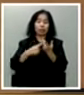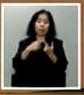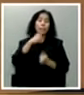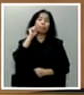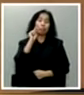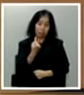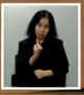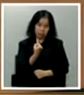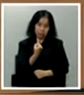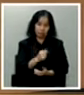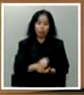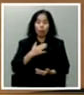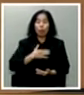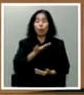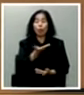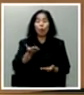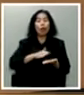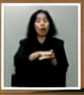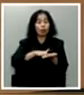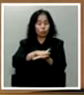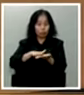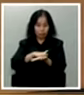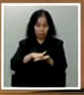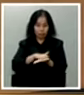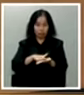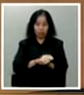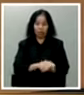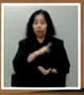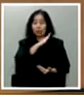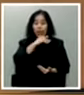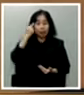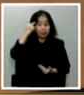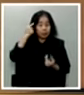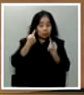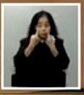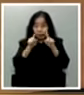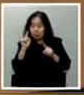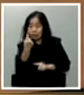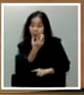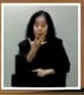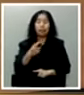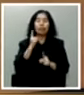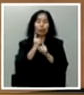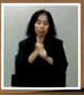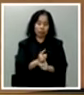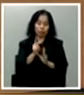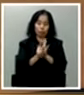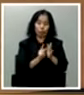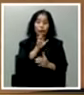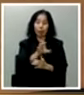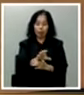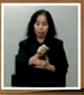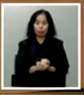ราะนั้นผมขออนุญาตว่าก็เมื่อไม่มีความเห็นเปลี่ยนแปลงเป็นอย่างอื่นก็ต้องทำให้เป็นไปตามข้อบังคับนะ